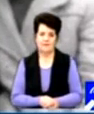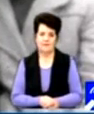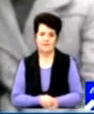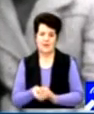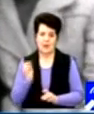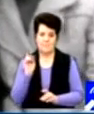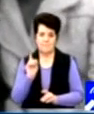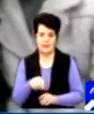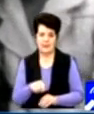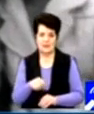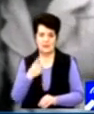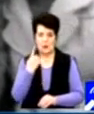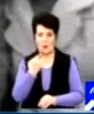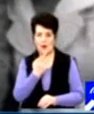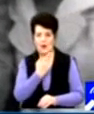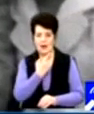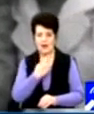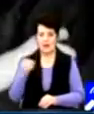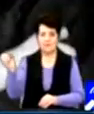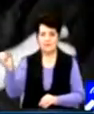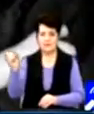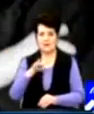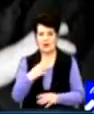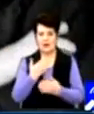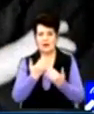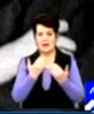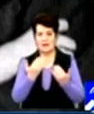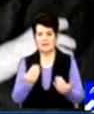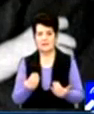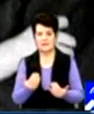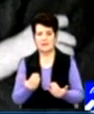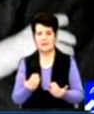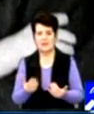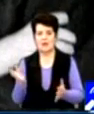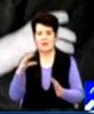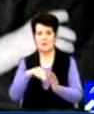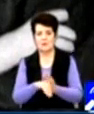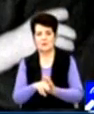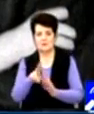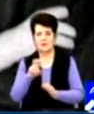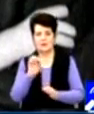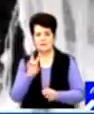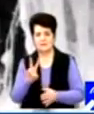Pentru lacrima soarelui tău pus în lanțul,